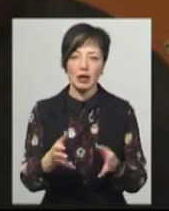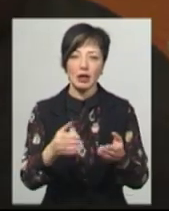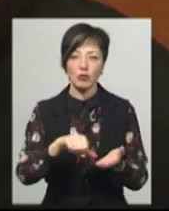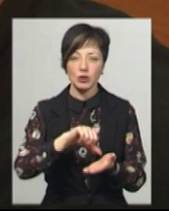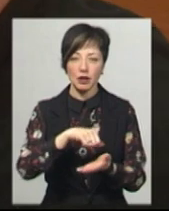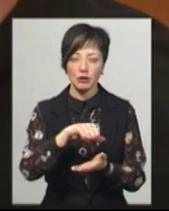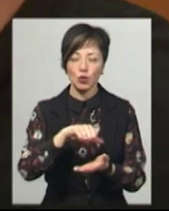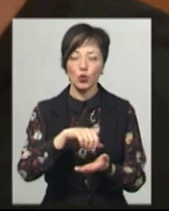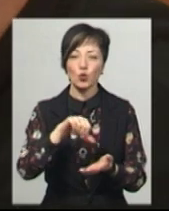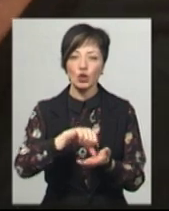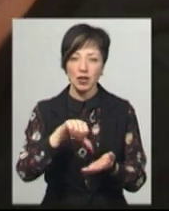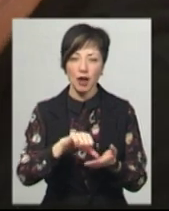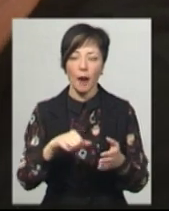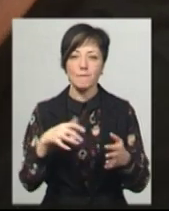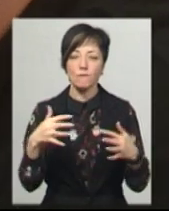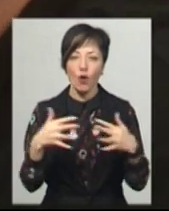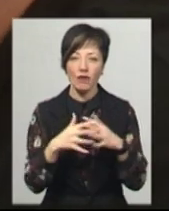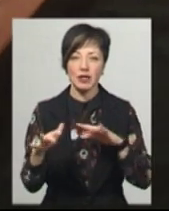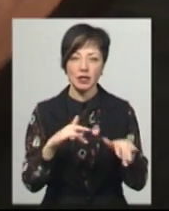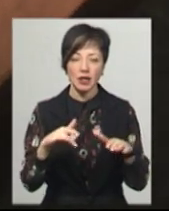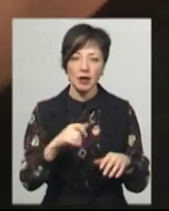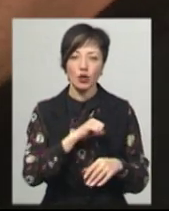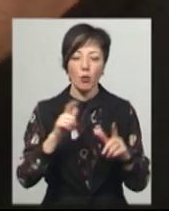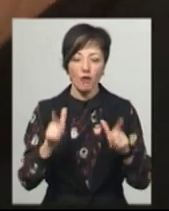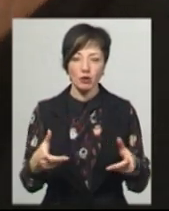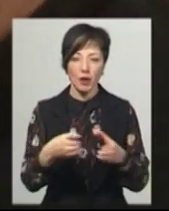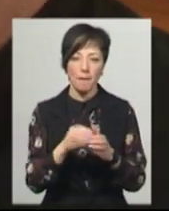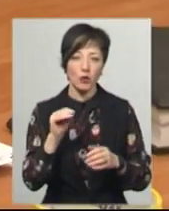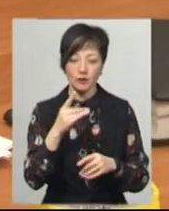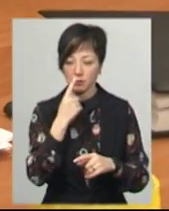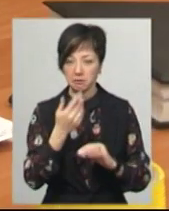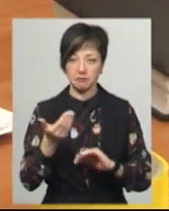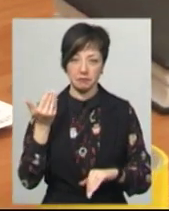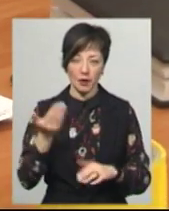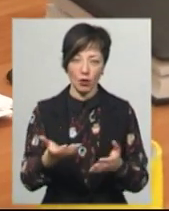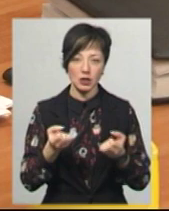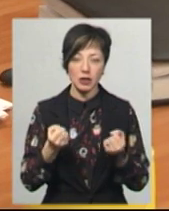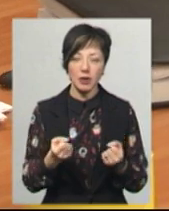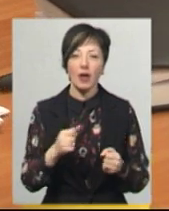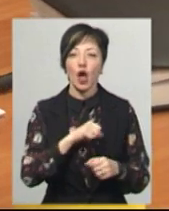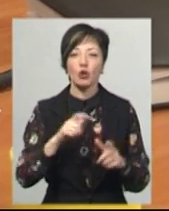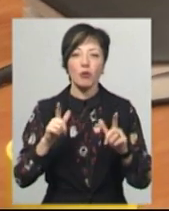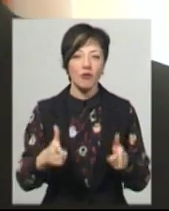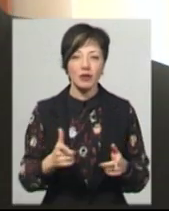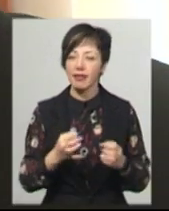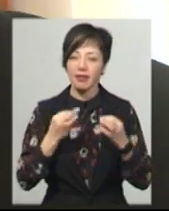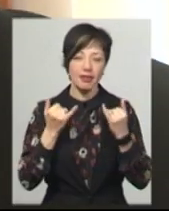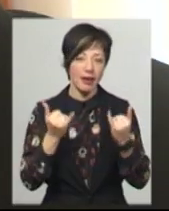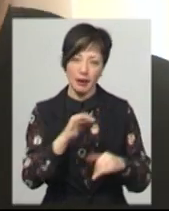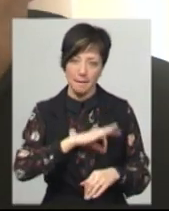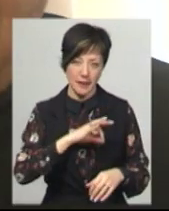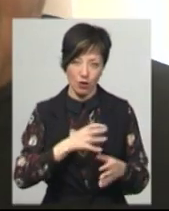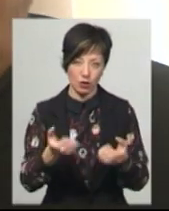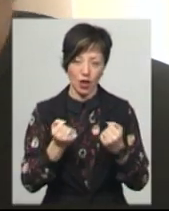бойових дій бійцям добровольчих батальйонів. Микола Зозуля каже, він своє посвідчення отримав нещодавно. Та додає, добровольці йшли на фронт не за пільгами. Люди